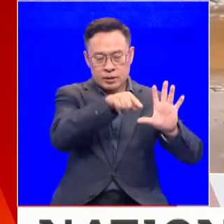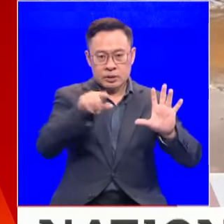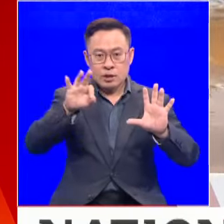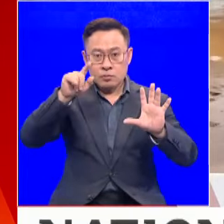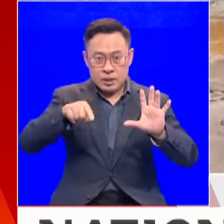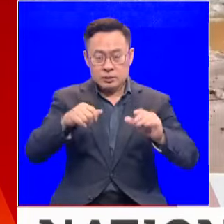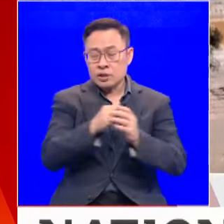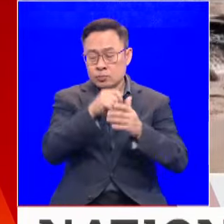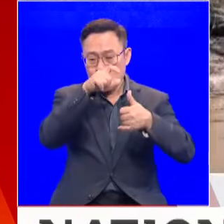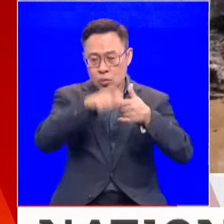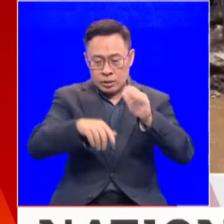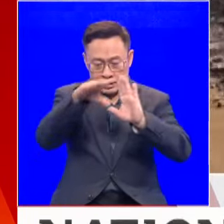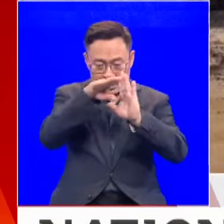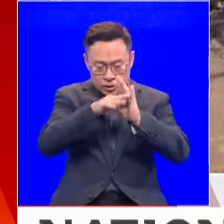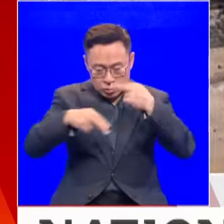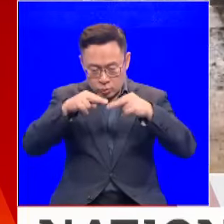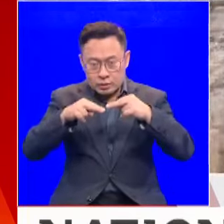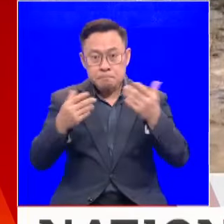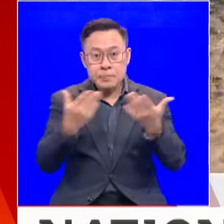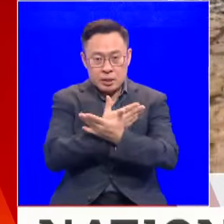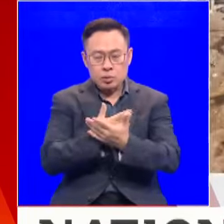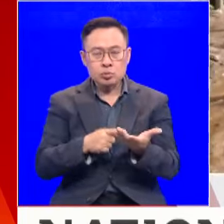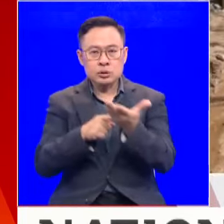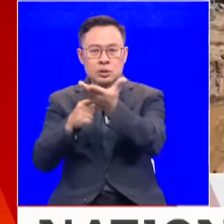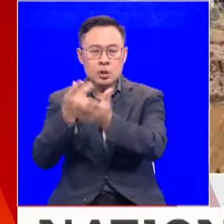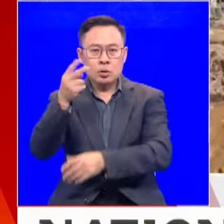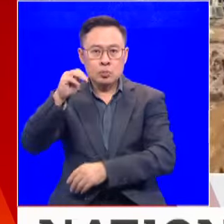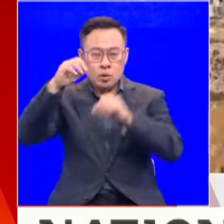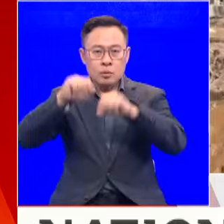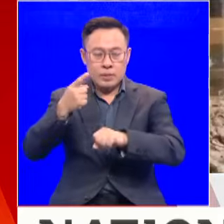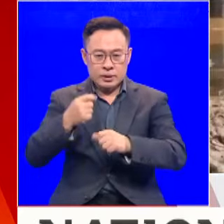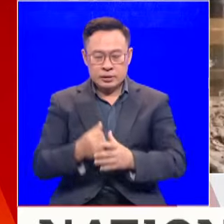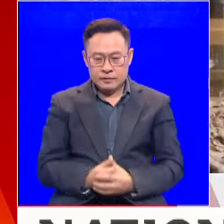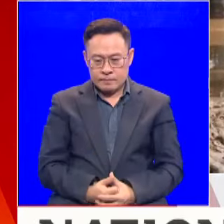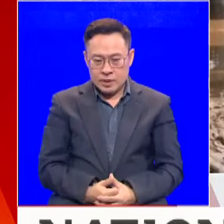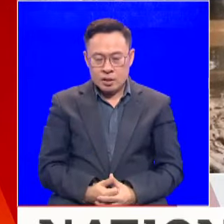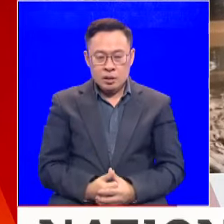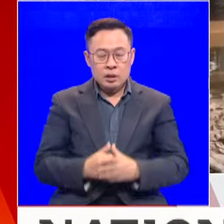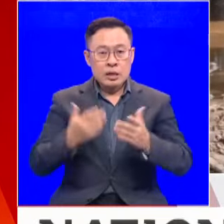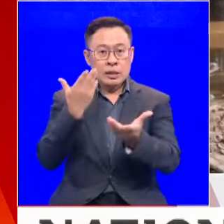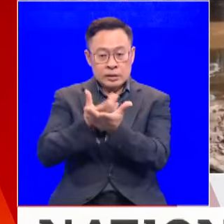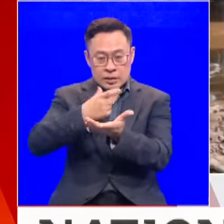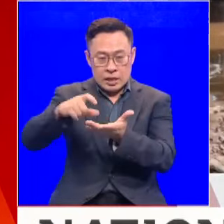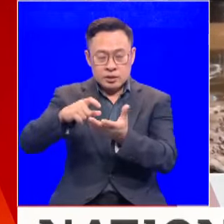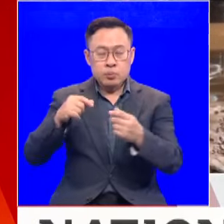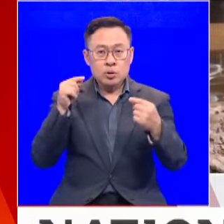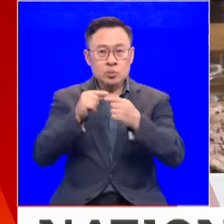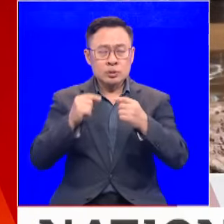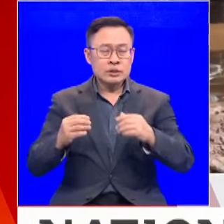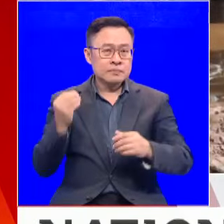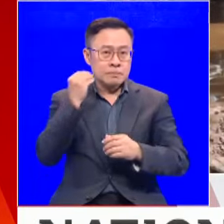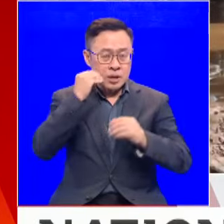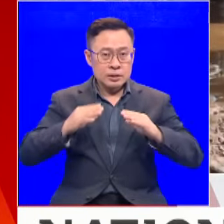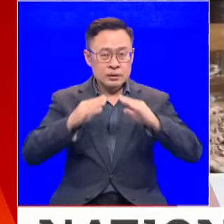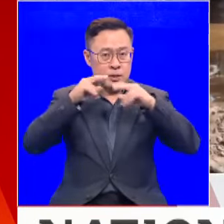ครั้งยืนยันจ่ายเงินเยาวยาให้เป็นครัวเรือนเฉพาะนะฮะพื้นที่ประสบภัยพิบัติครับบางพื้นที่ที่เกิดน้ำท่วมซ้ำ